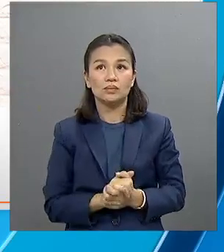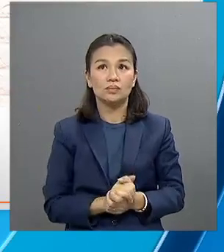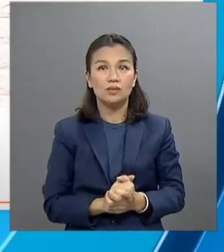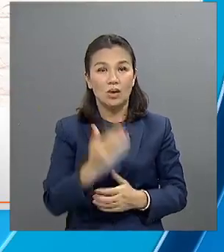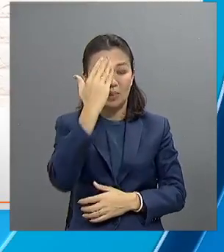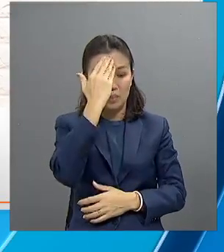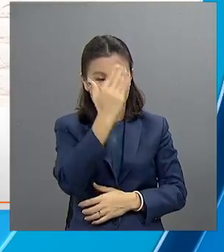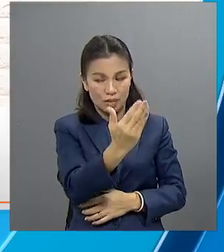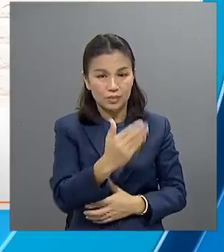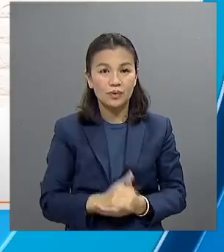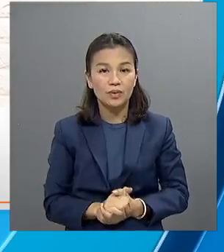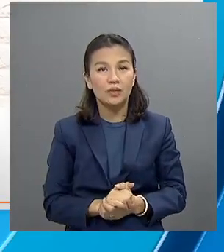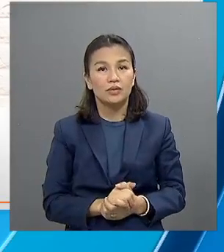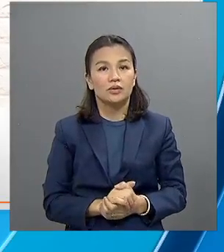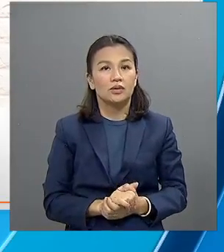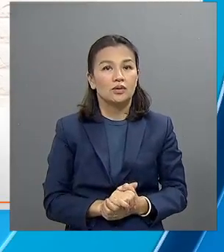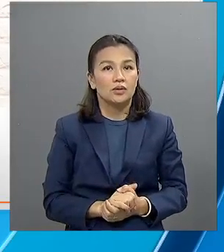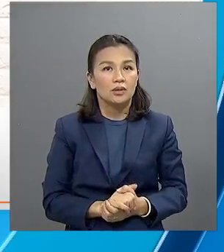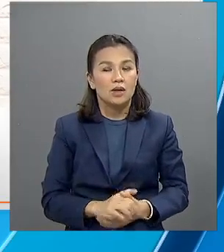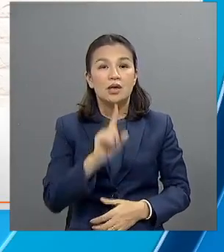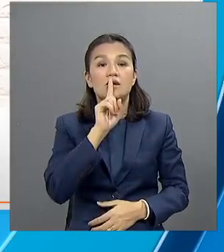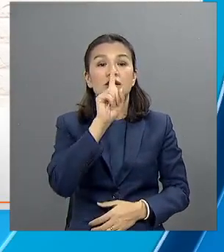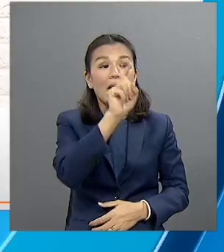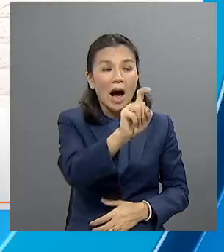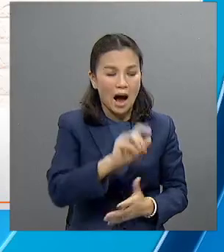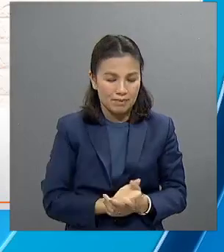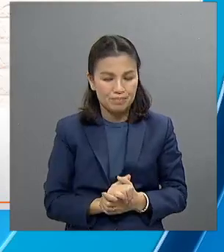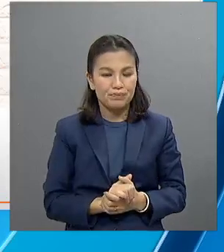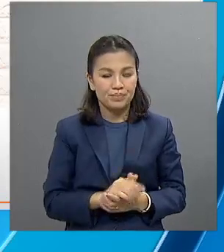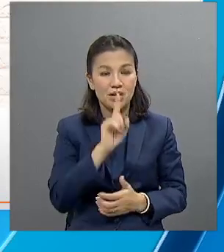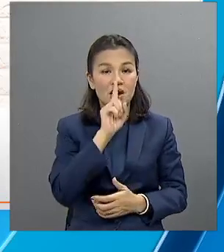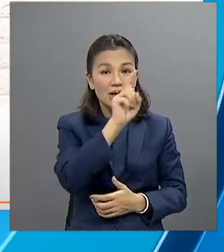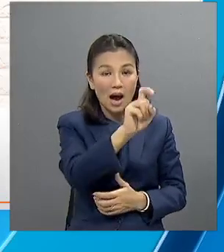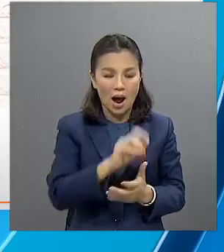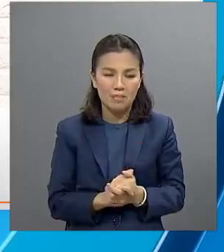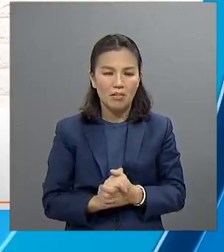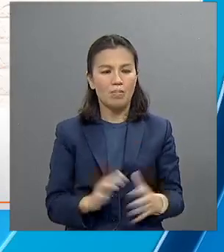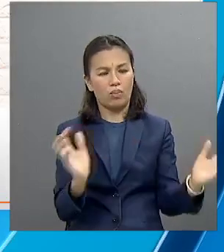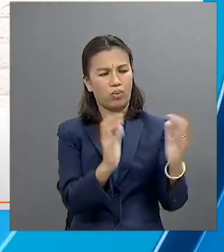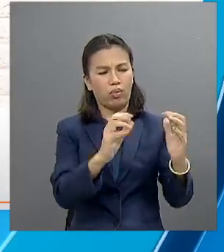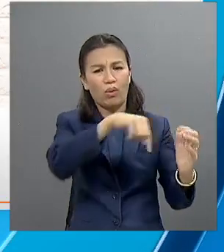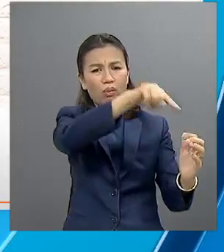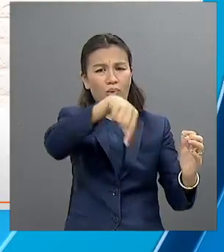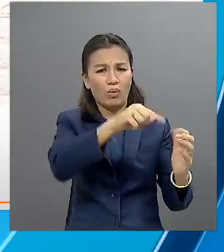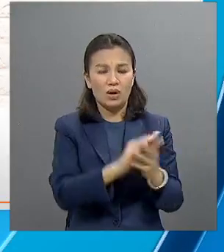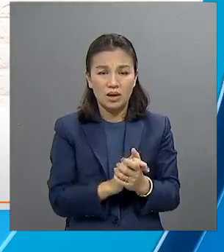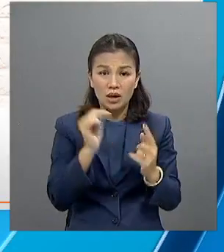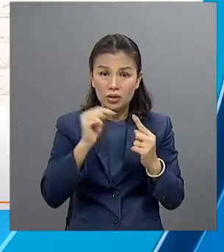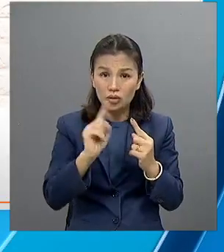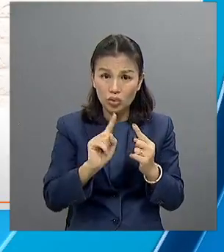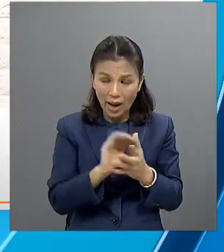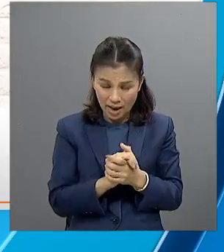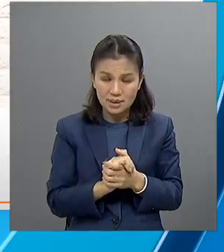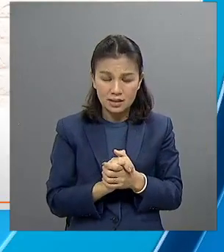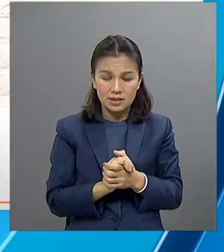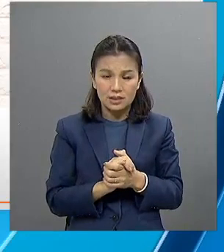ติครับ ค่ะถามเป็นความรู้หน่อยนะคะเรื่องนี้เพราะว่าคู่กรณีเขาพิพาทกันทางด้านฝ่ายคุณพัชรีเนี่ยได้เคย